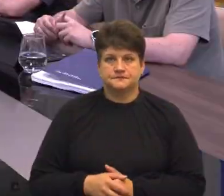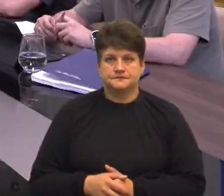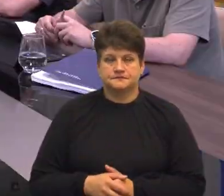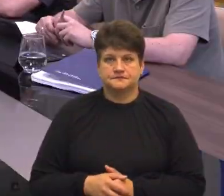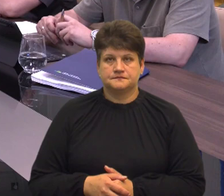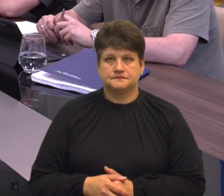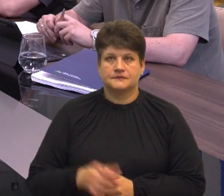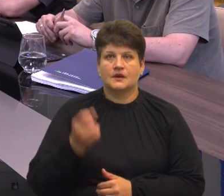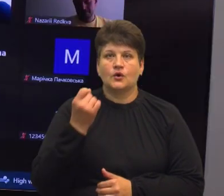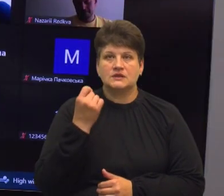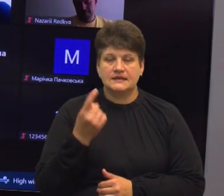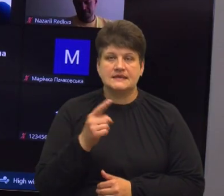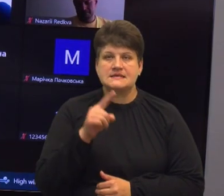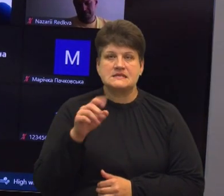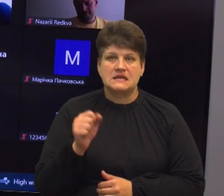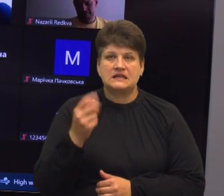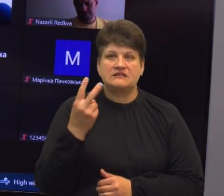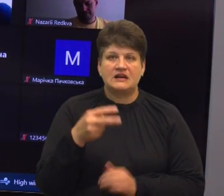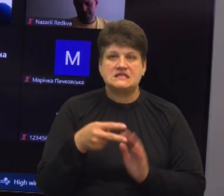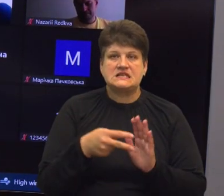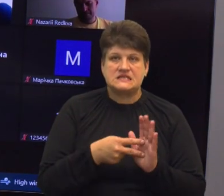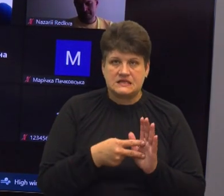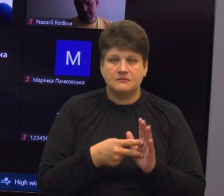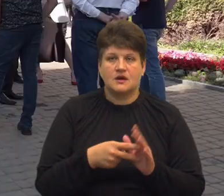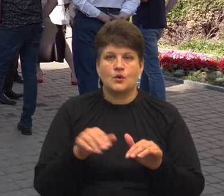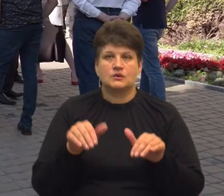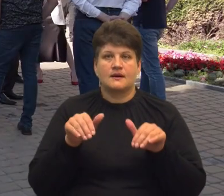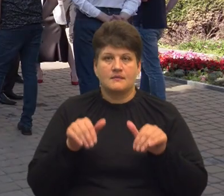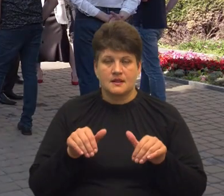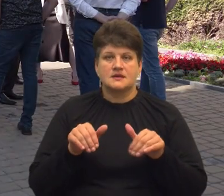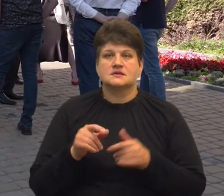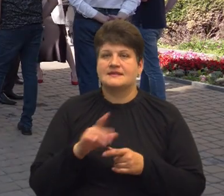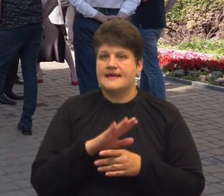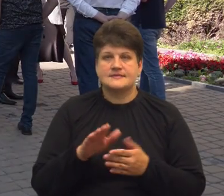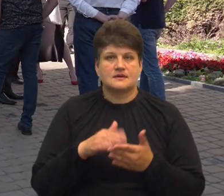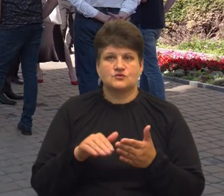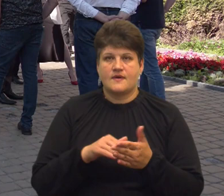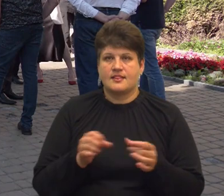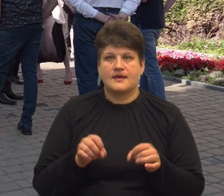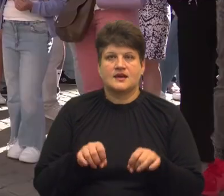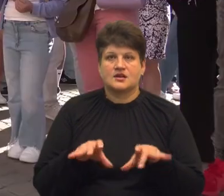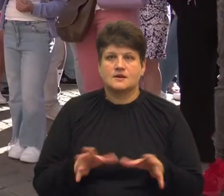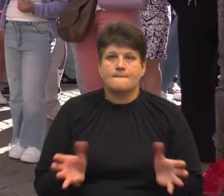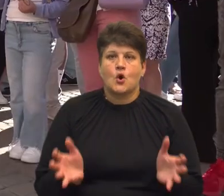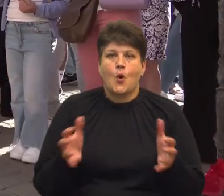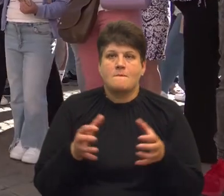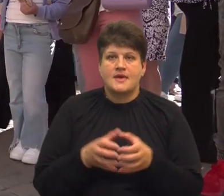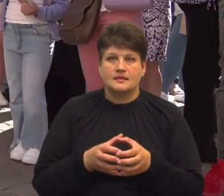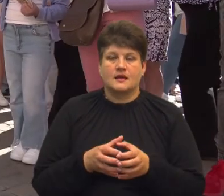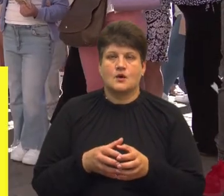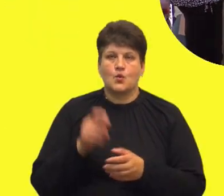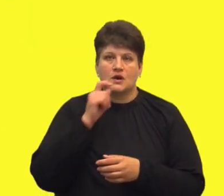одинадцять за 27 отримались Тернопільські депутати не скасували рішення про об'єднання української гімназії та технічного